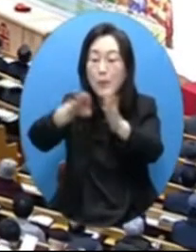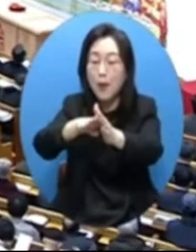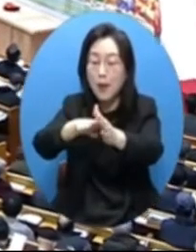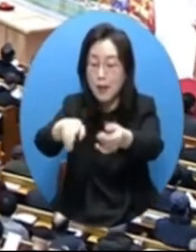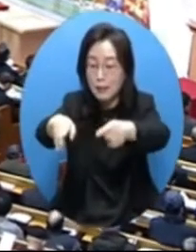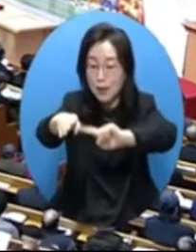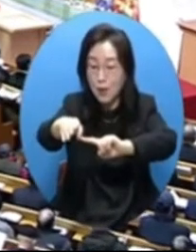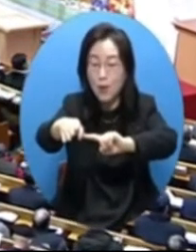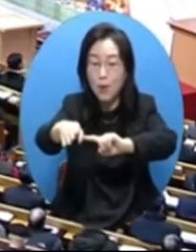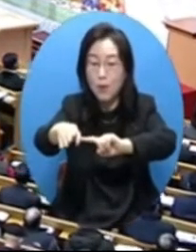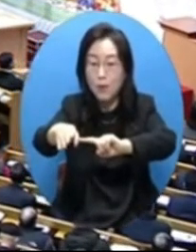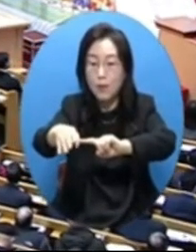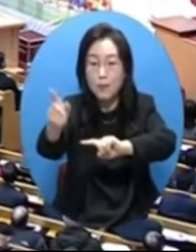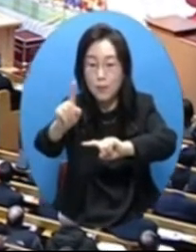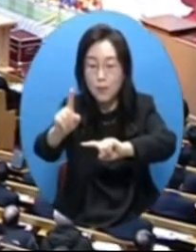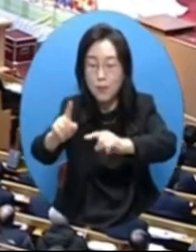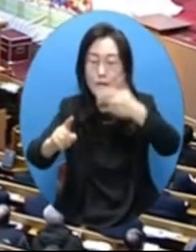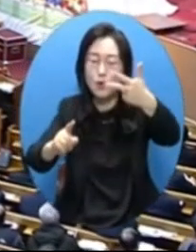일곱 세상이